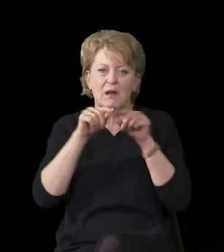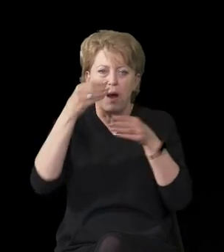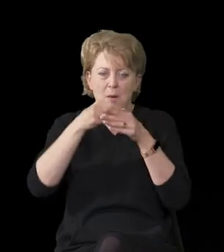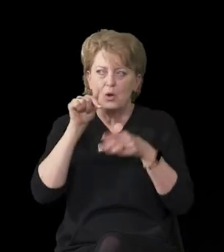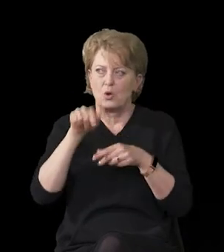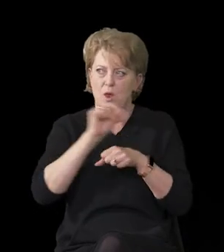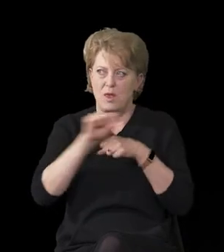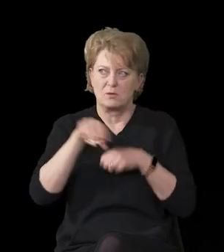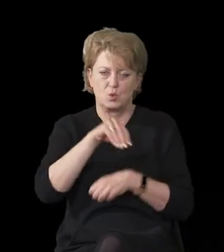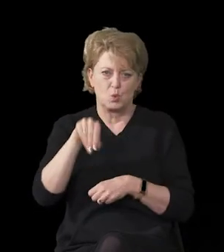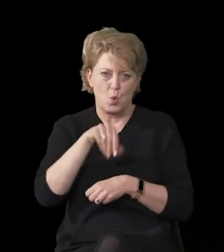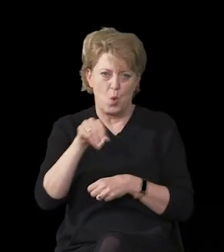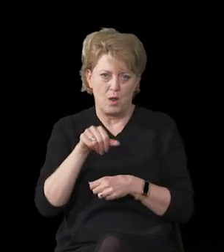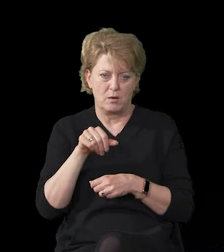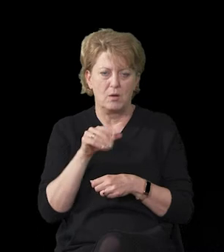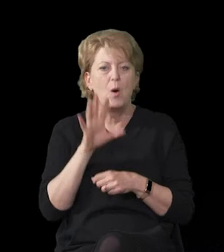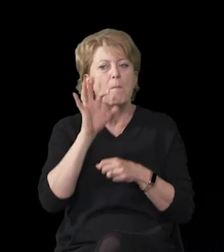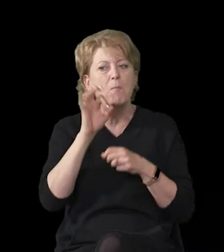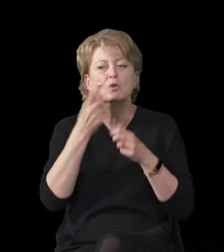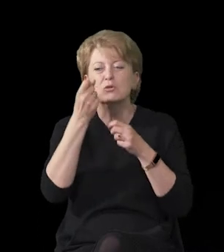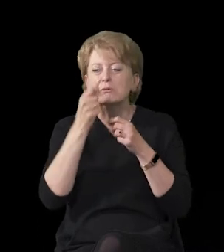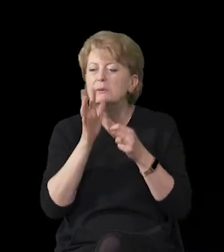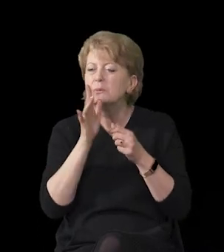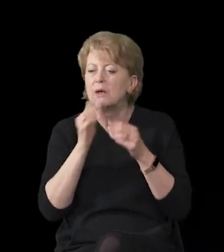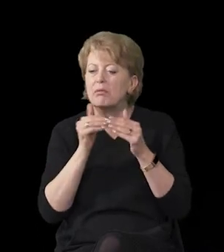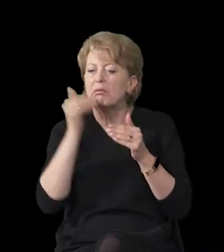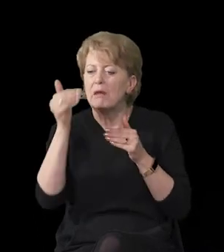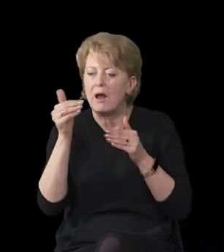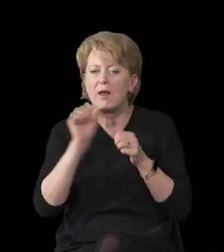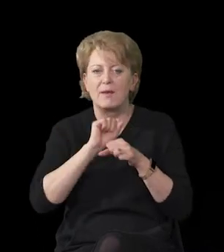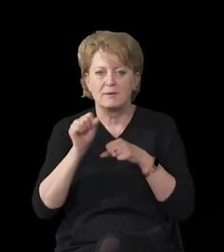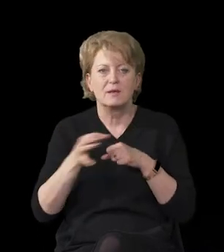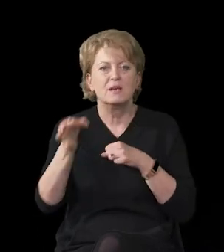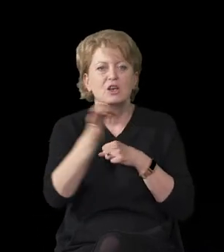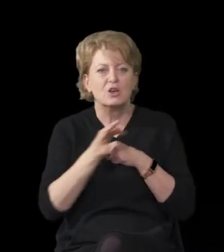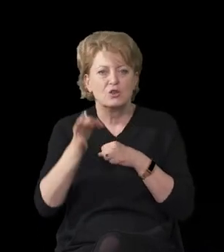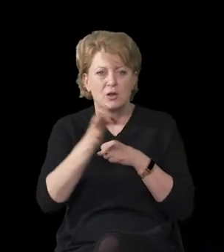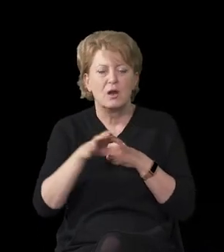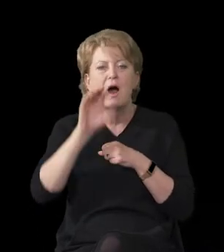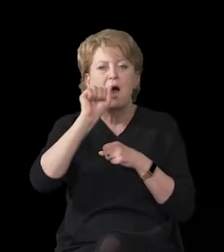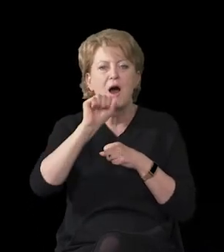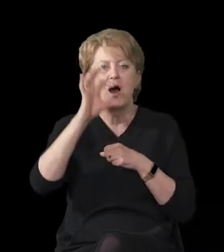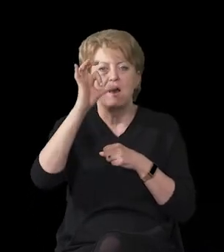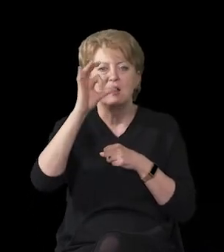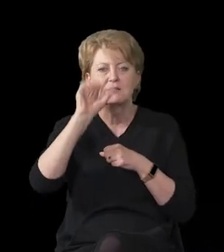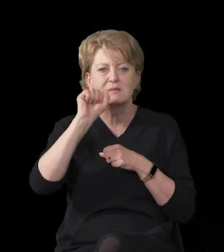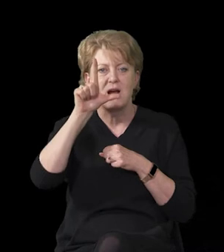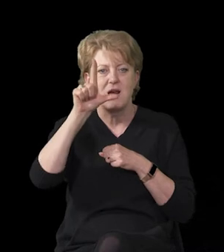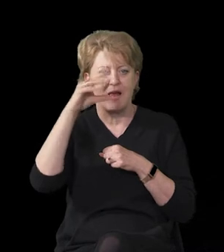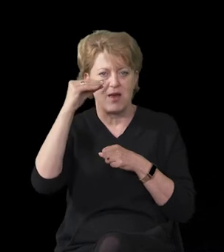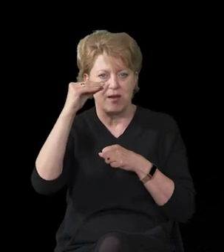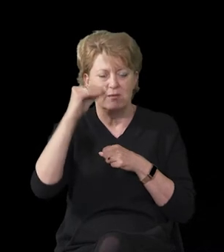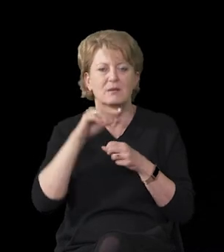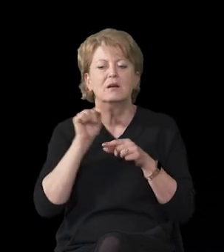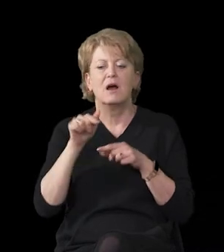sól. Bo nieco dalej znajduje się jezioro Asale, nie mylić z jeziorem Asal, które znajduje się w Djibouti.